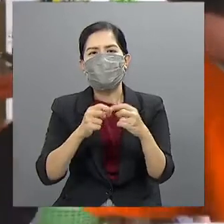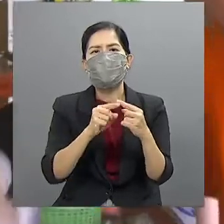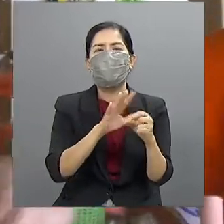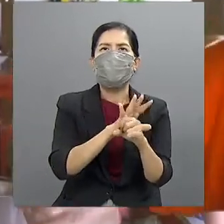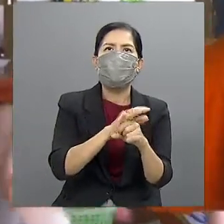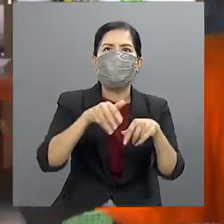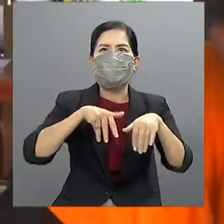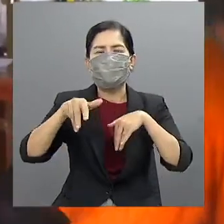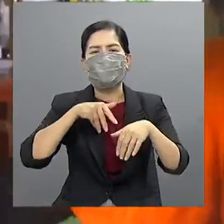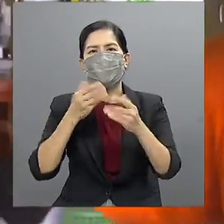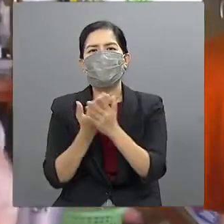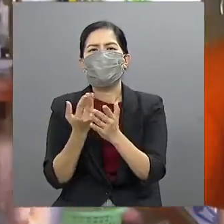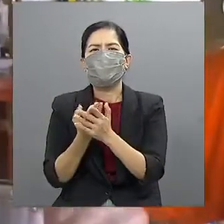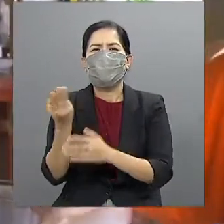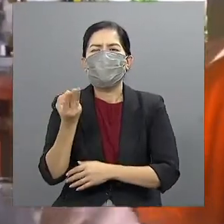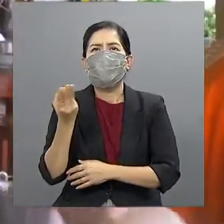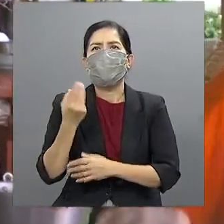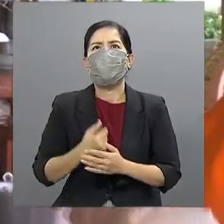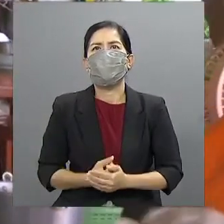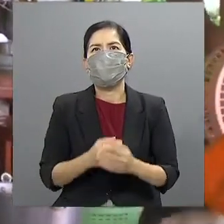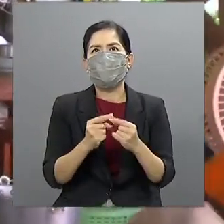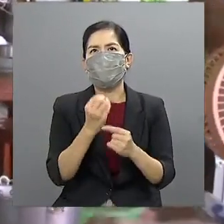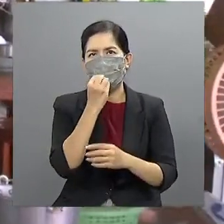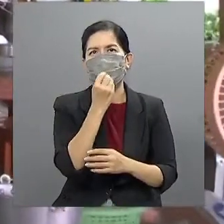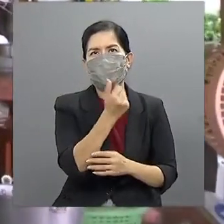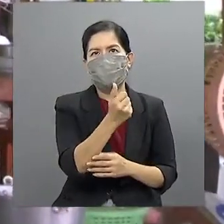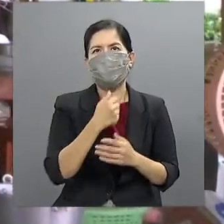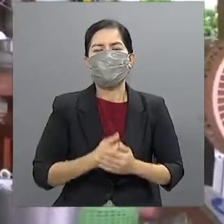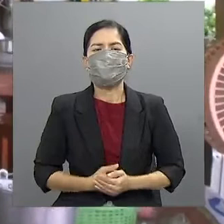10บาทกินได้อย่างละอย่าง10บาทเลยเน